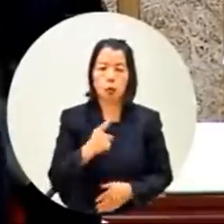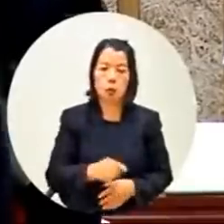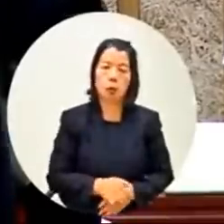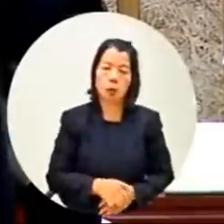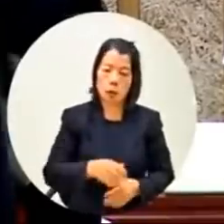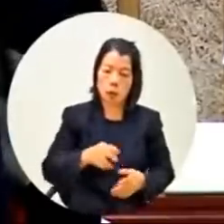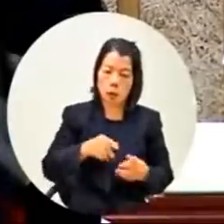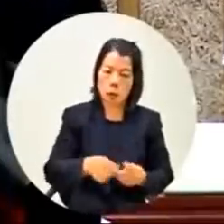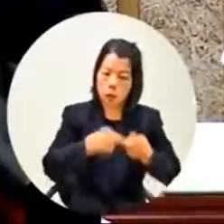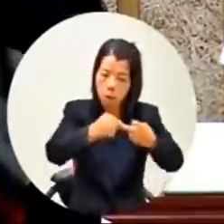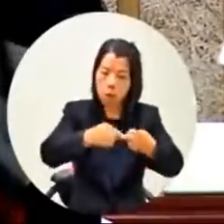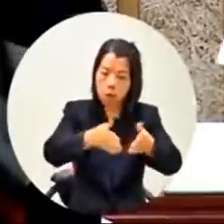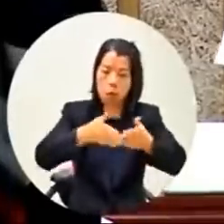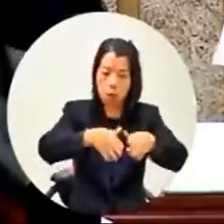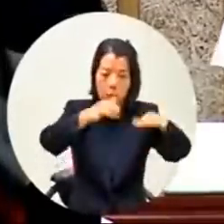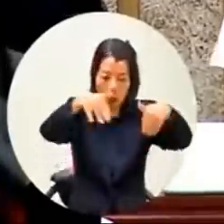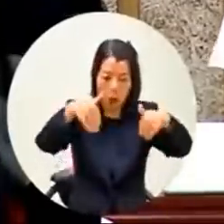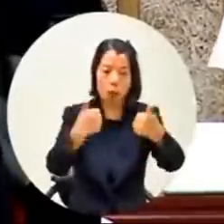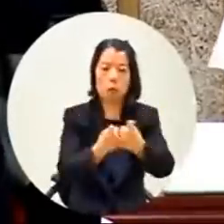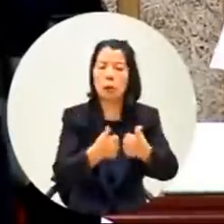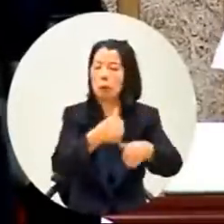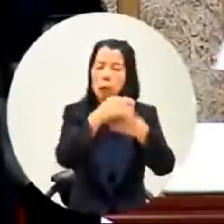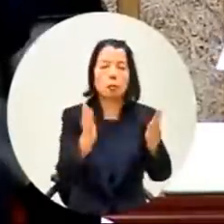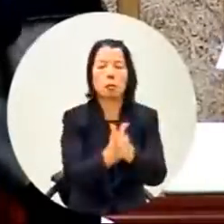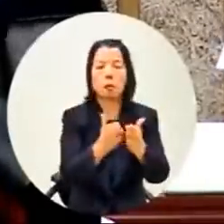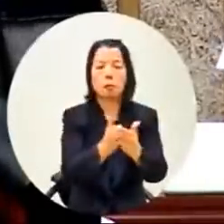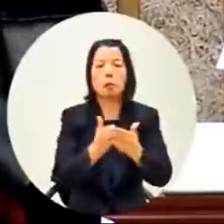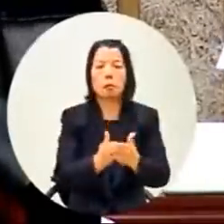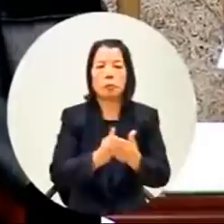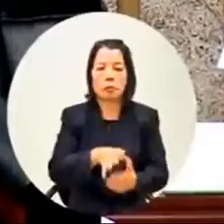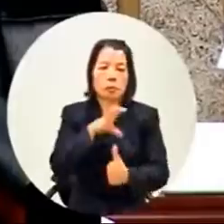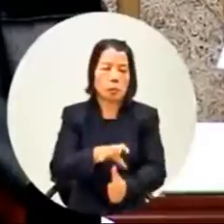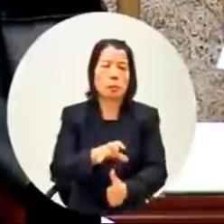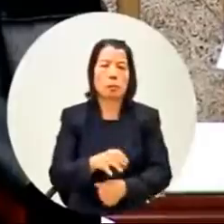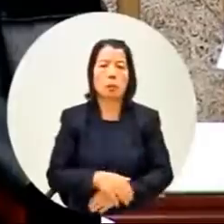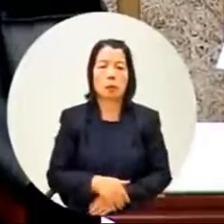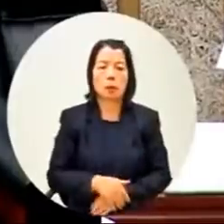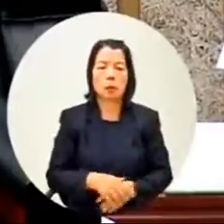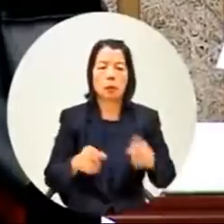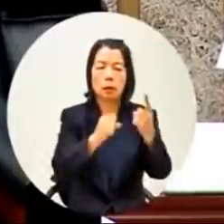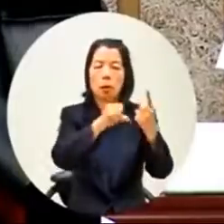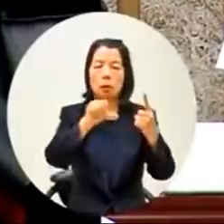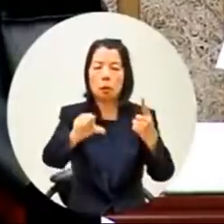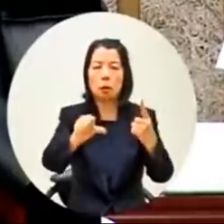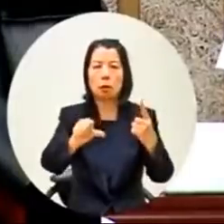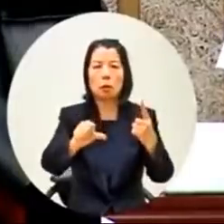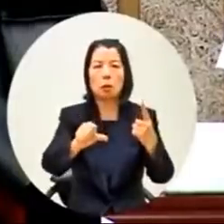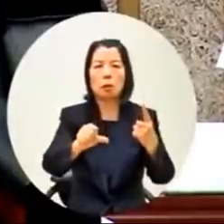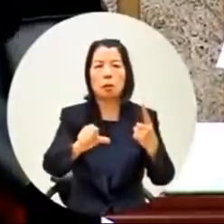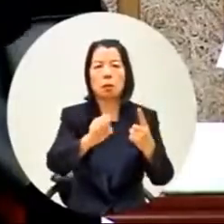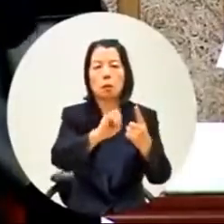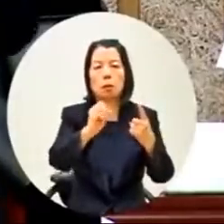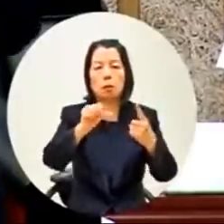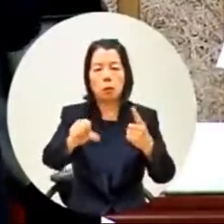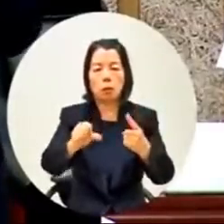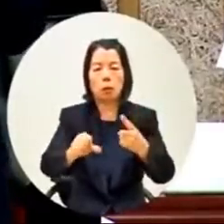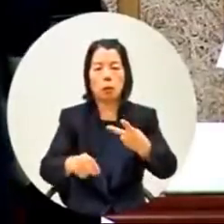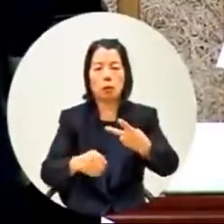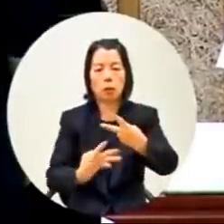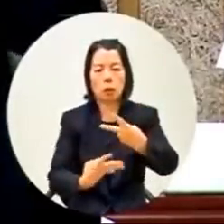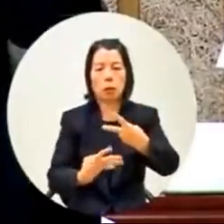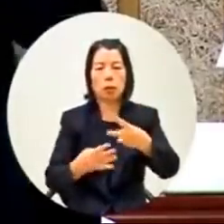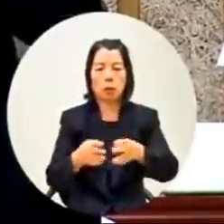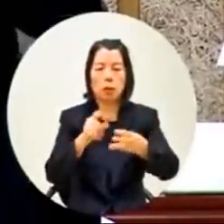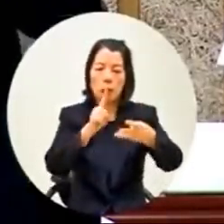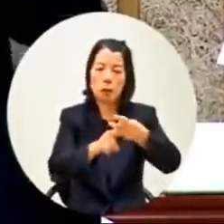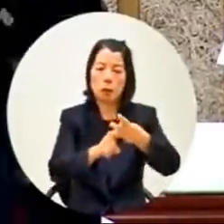要召开初审会，全部都被喊咖。第二次是谁？是在105年的2月4号，王端